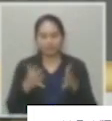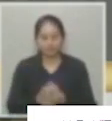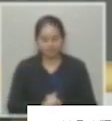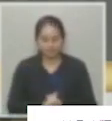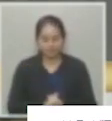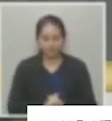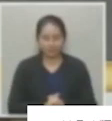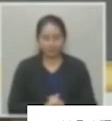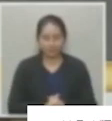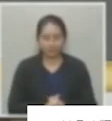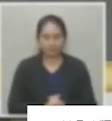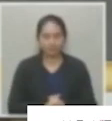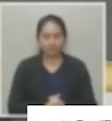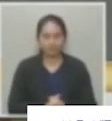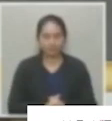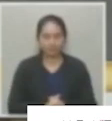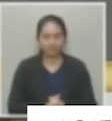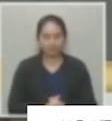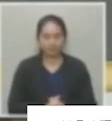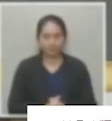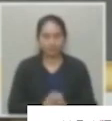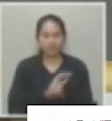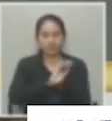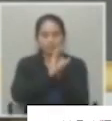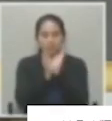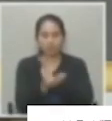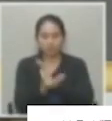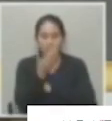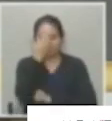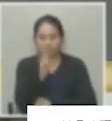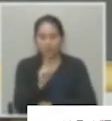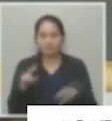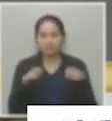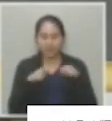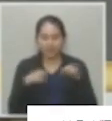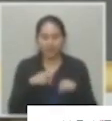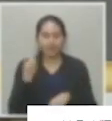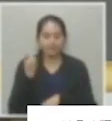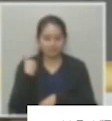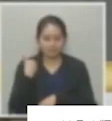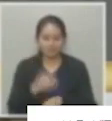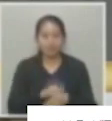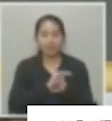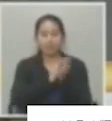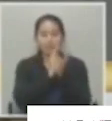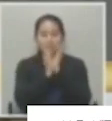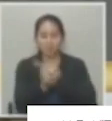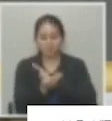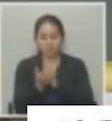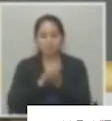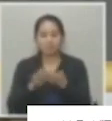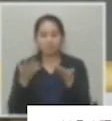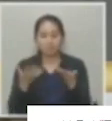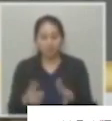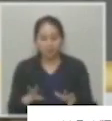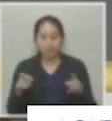ครับที่มีการปฏิรูปเนี่ยเพราะมันมีปัญหาใช่ไหมฮะเมื่อท่านปฏิรูปแล้วเนี่ยมันตอบสนอง